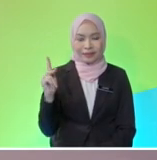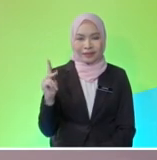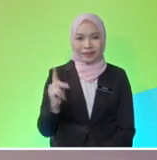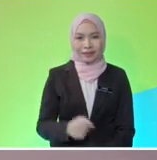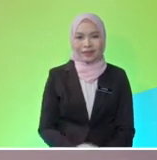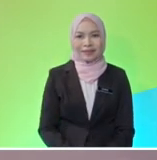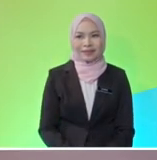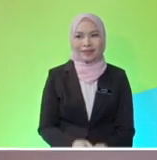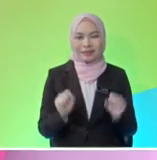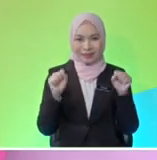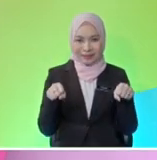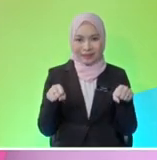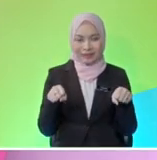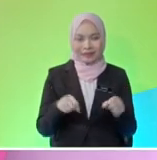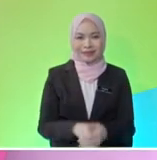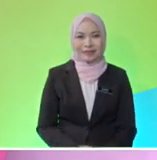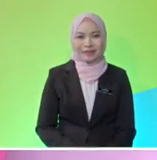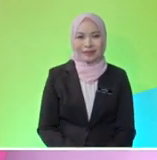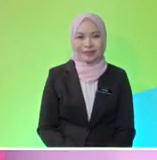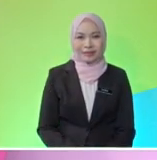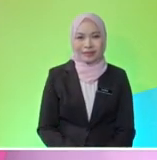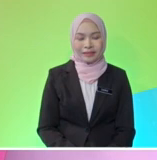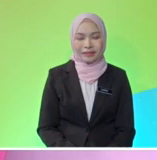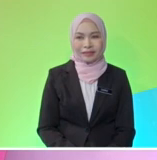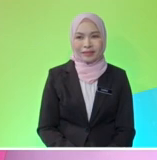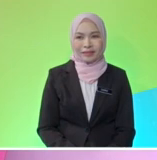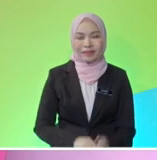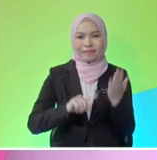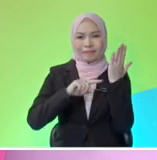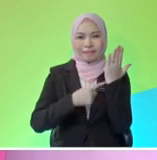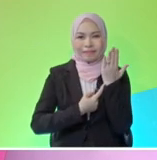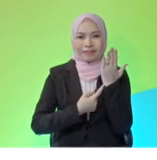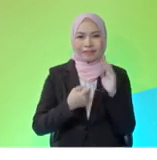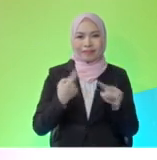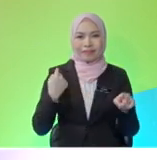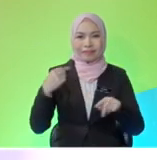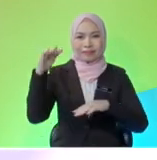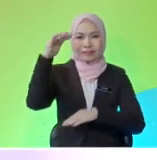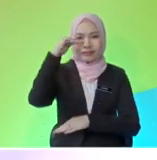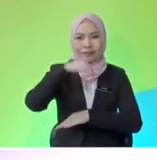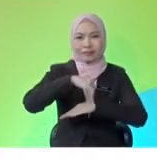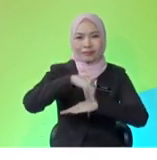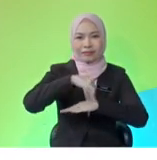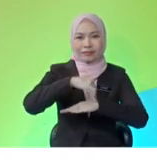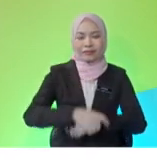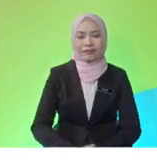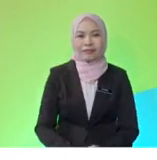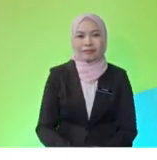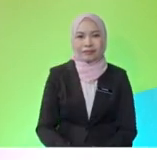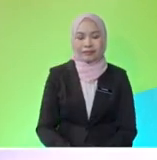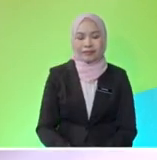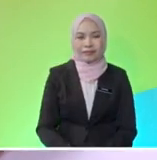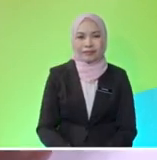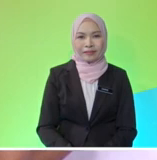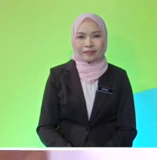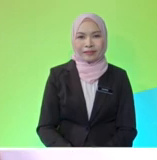Okey, boleh Aiman buat? Boleh cikgu. Okey, kita mula daripada atas, Kita buat separuh bulatan dan